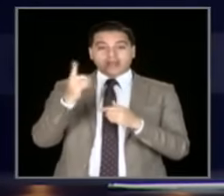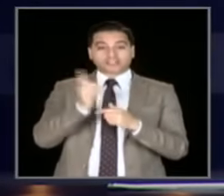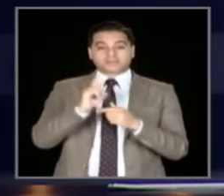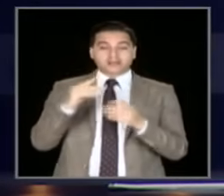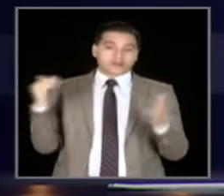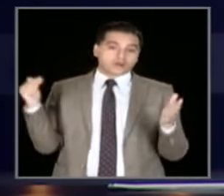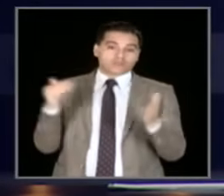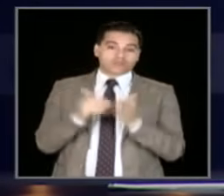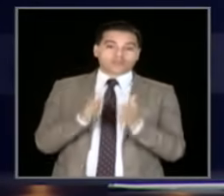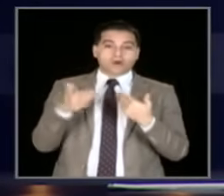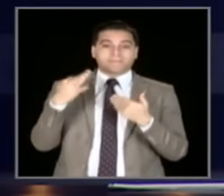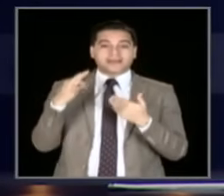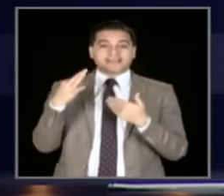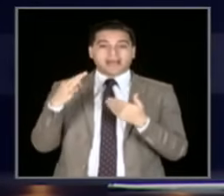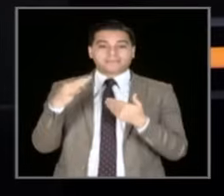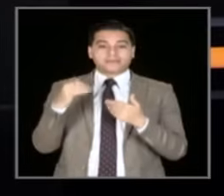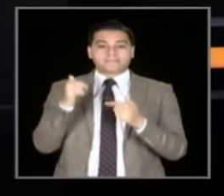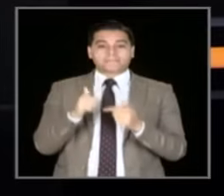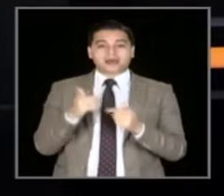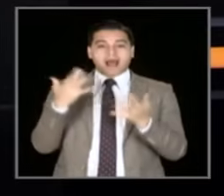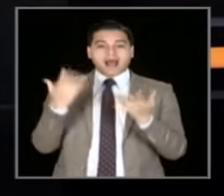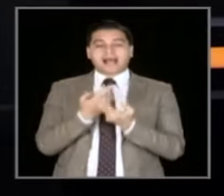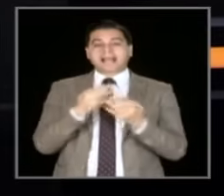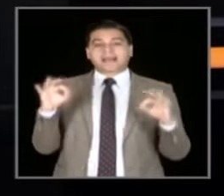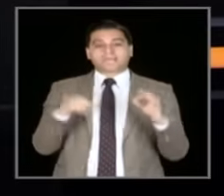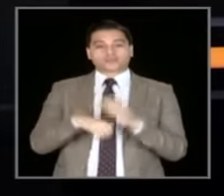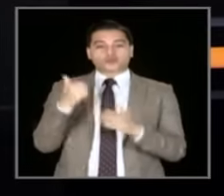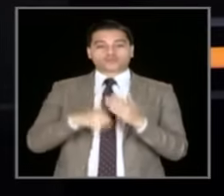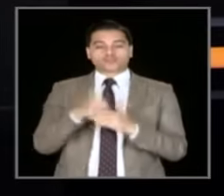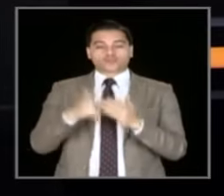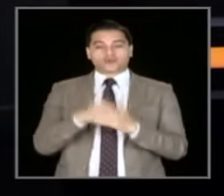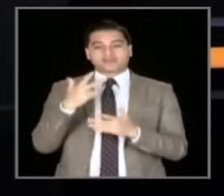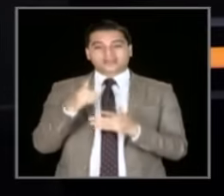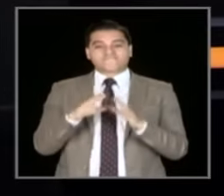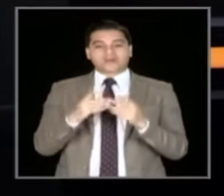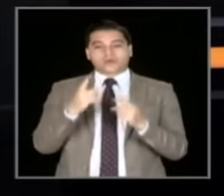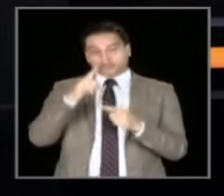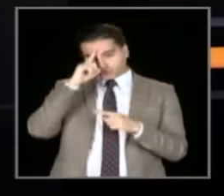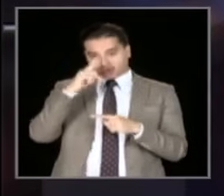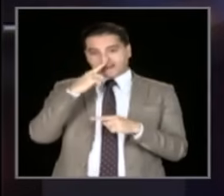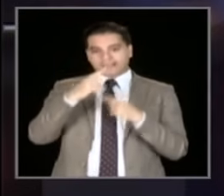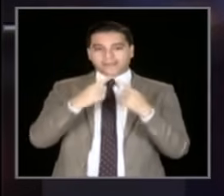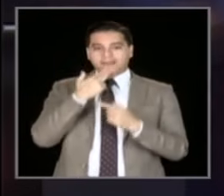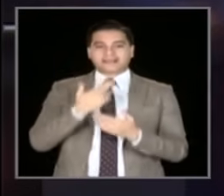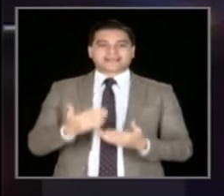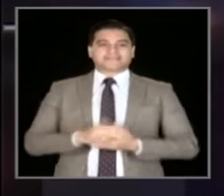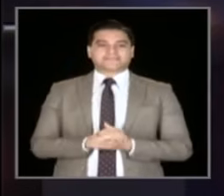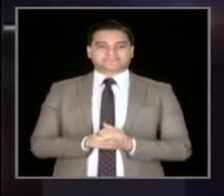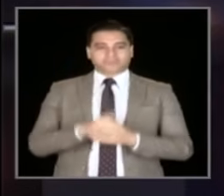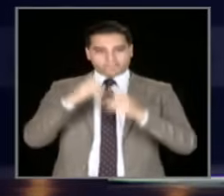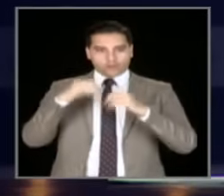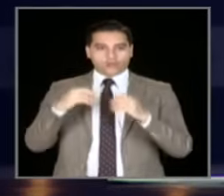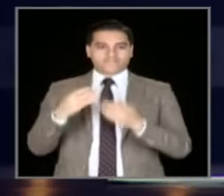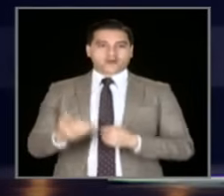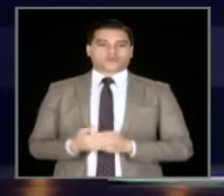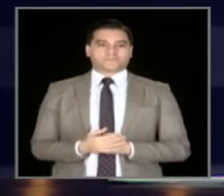اللي وصل للمربع الذهبي بالعلامه الكامله. الحمد لله ان شاء الله، يعني ان شاء الله نكملها باذن الله. ان شاء الله ربنا يوفقكم